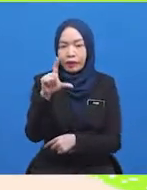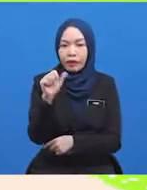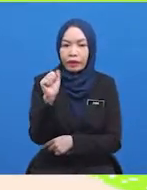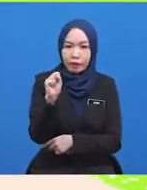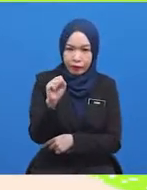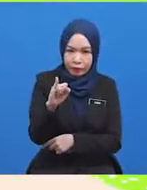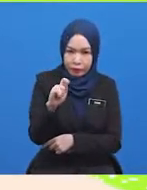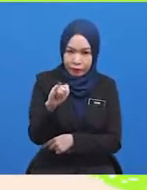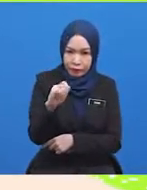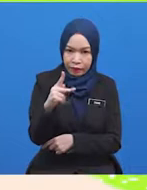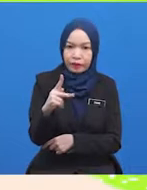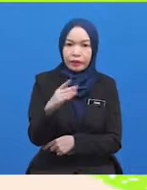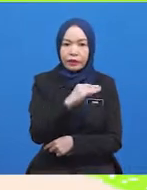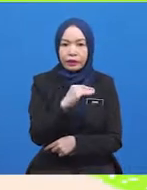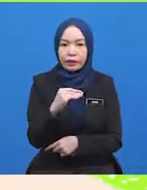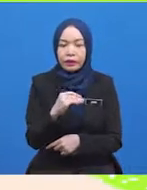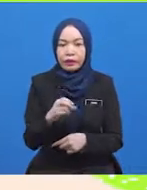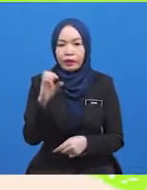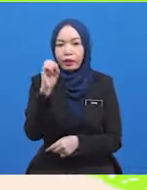yang ketiga jenis organik.